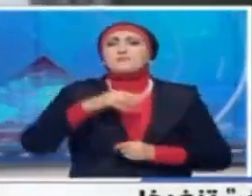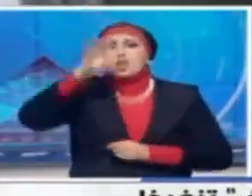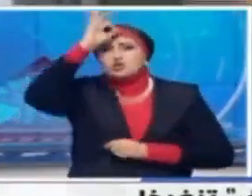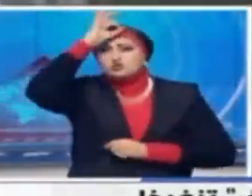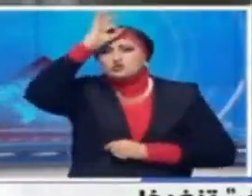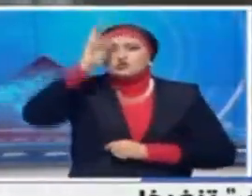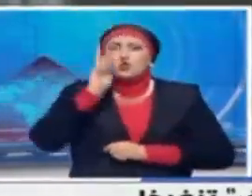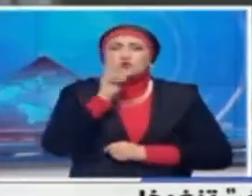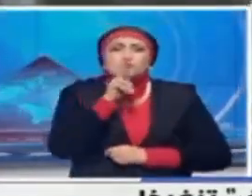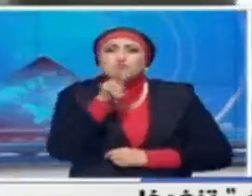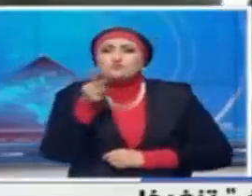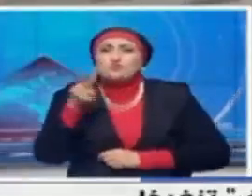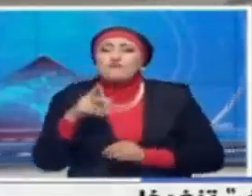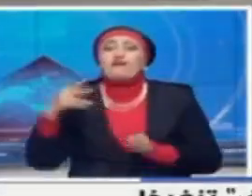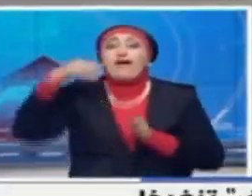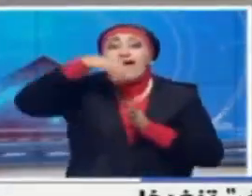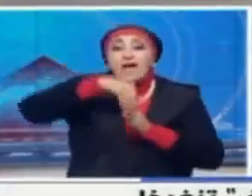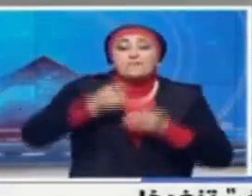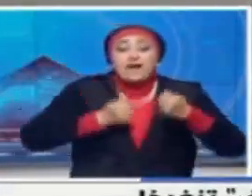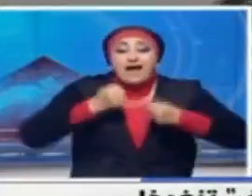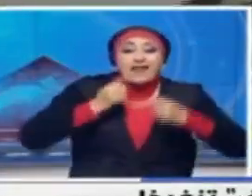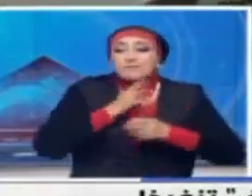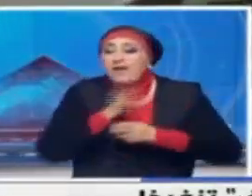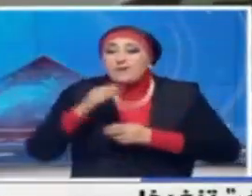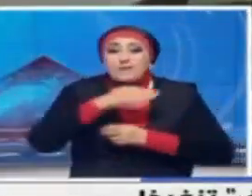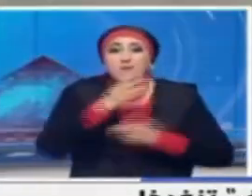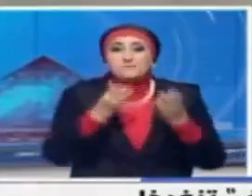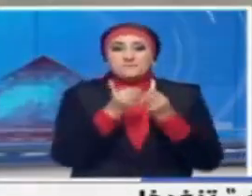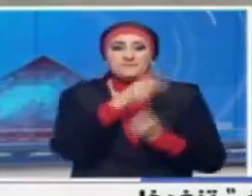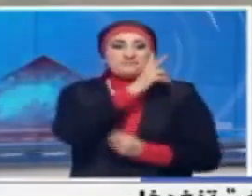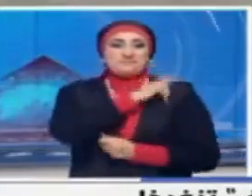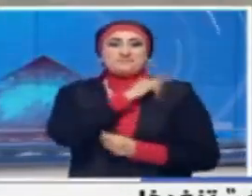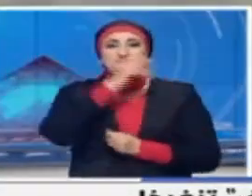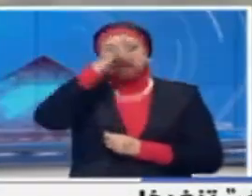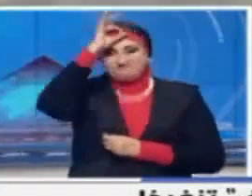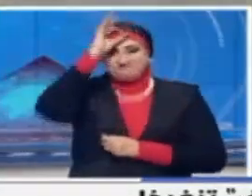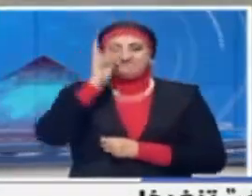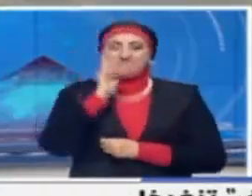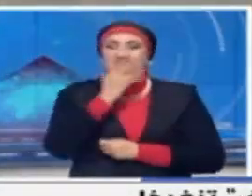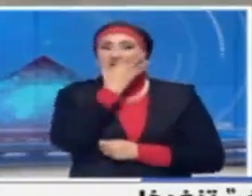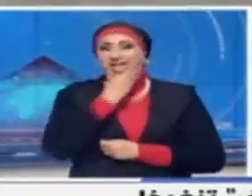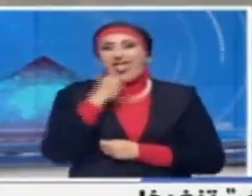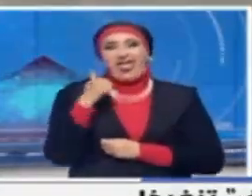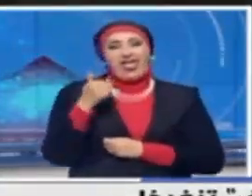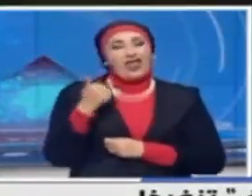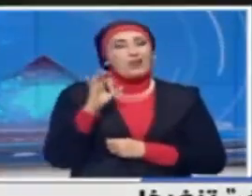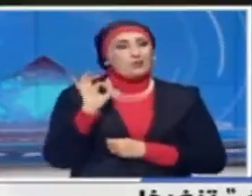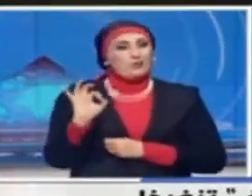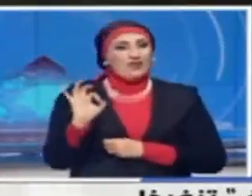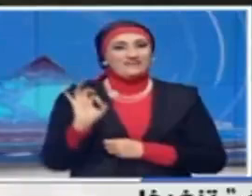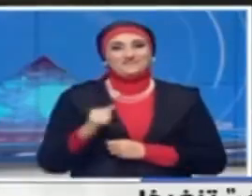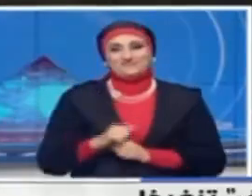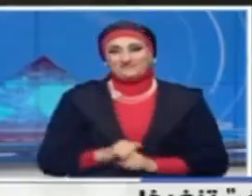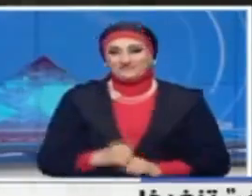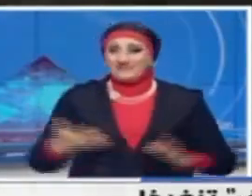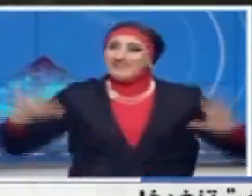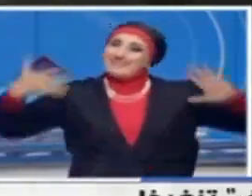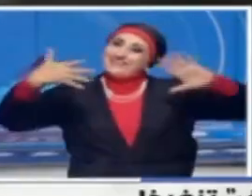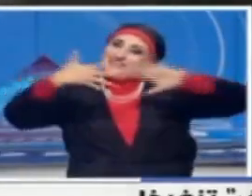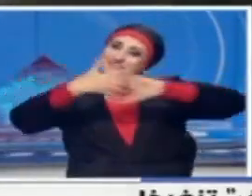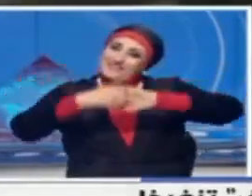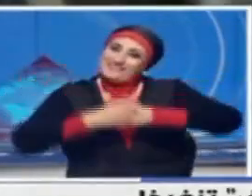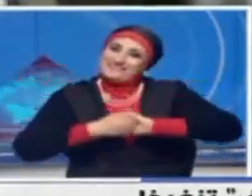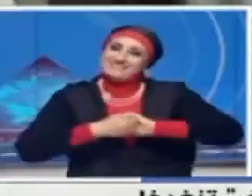اتيحت لهم الفرصه لركوبها الى جوار رجال الشرطه في لوحه جماليه مبهجه. ايدك في